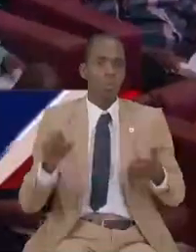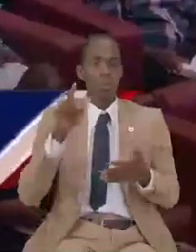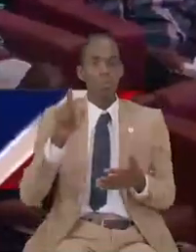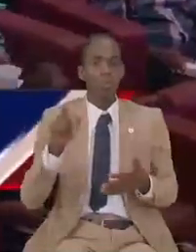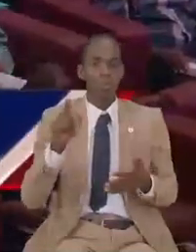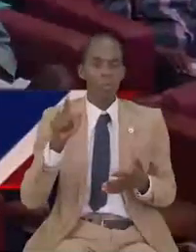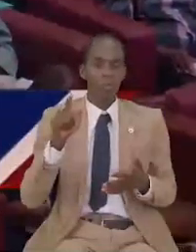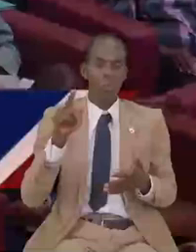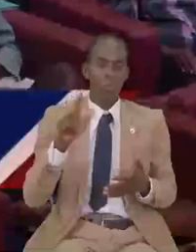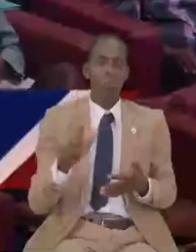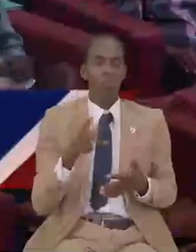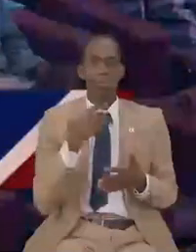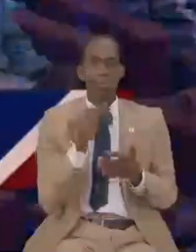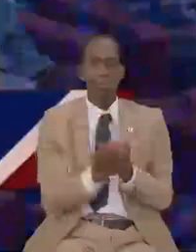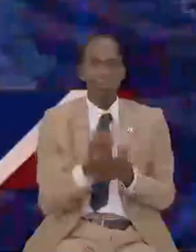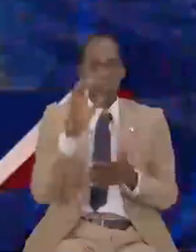Psaume 139.